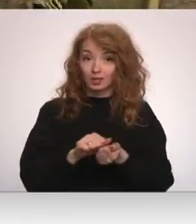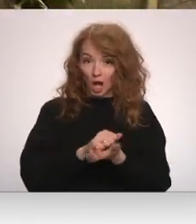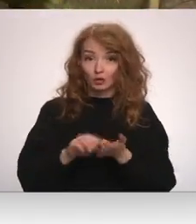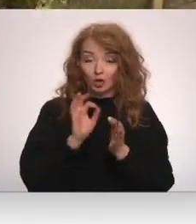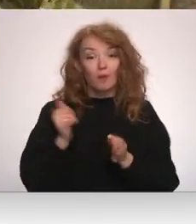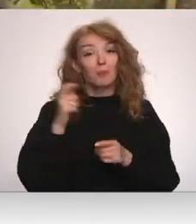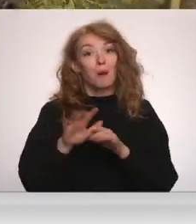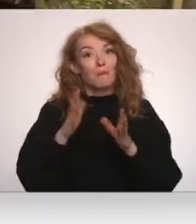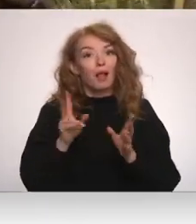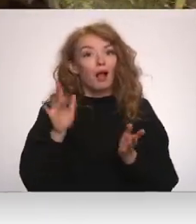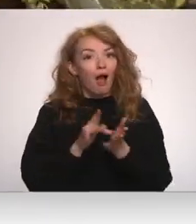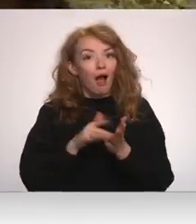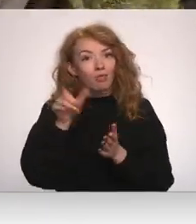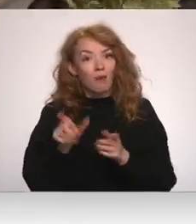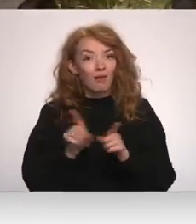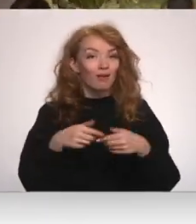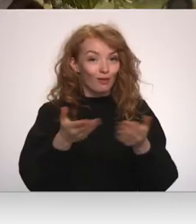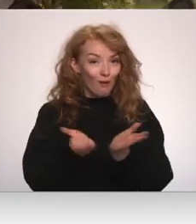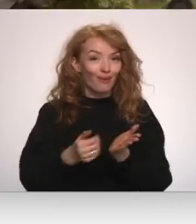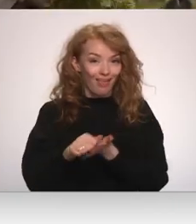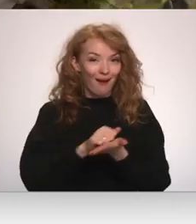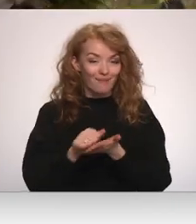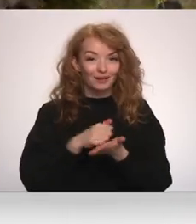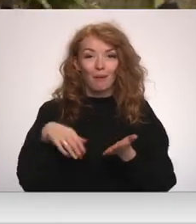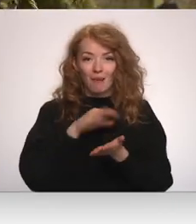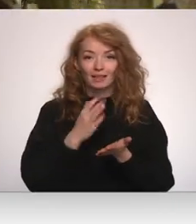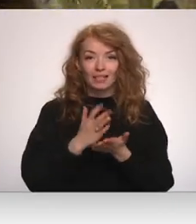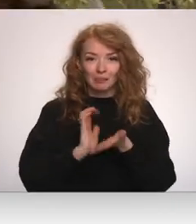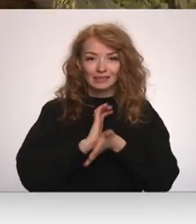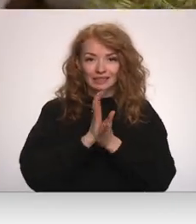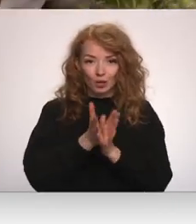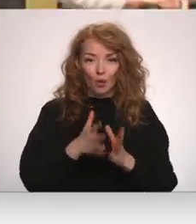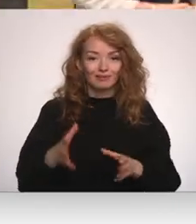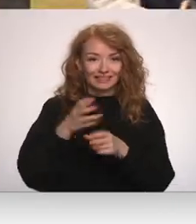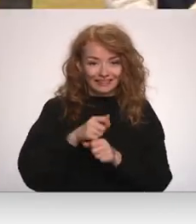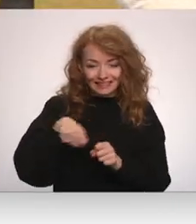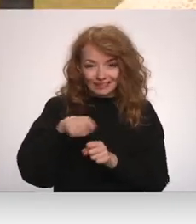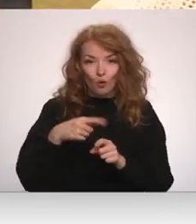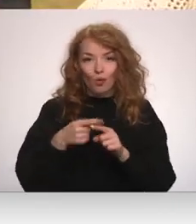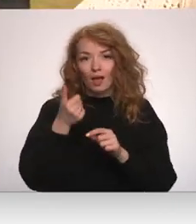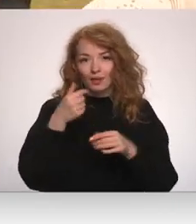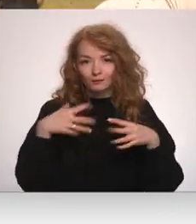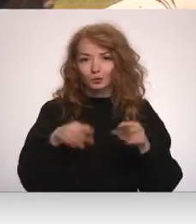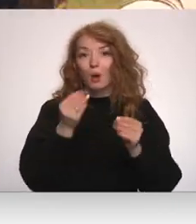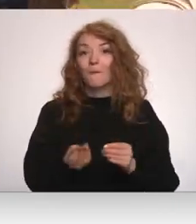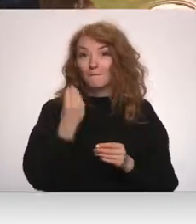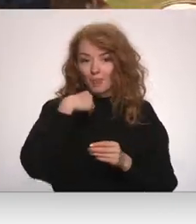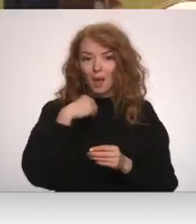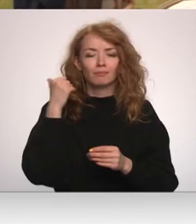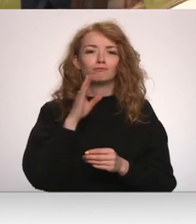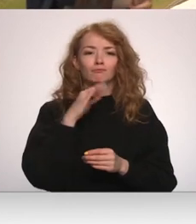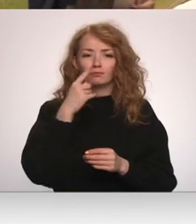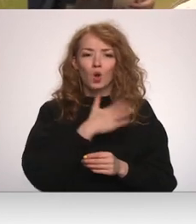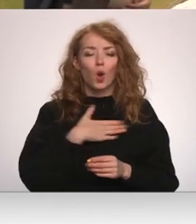trauki jāmazgā ir. Tieši tā mēs esam jau sasējuši un gandrīz apēduši to sieru. Ļoti garšīgs.